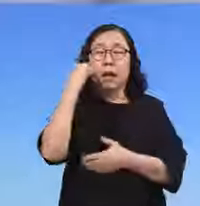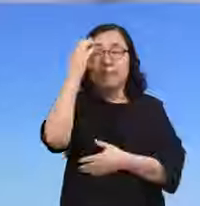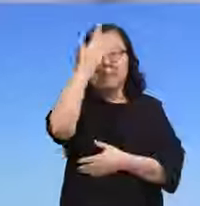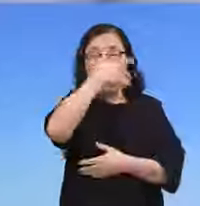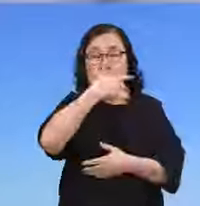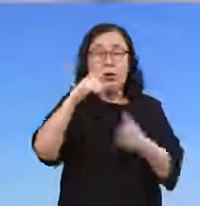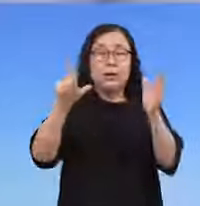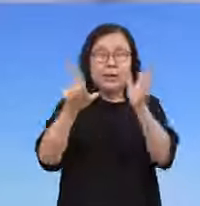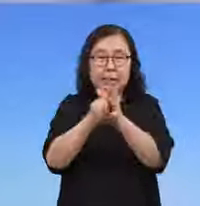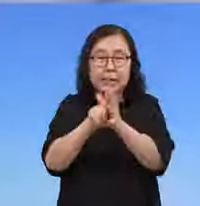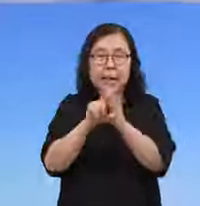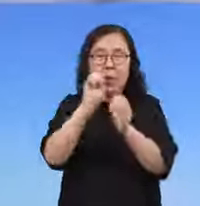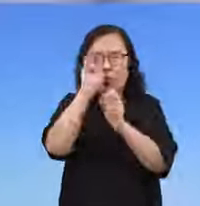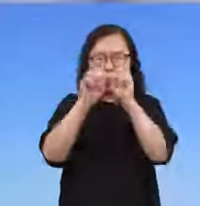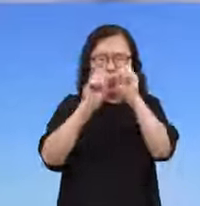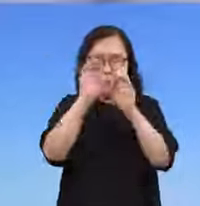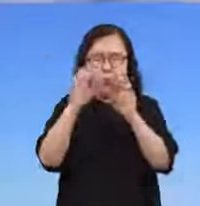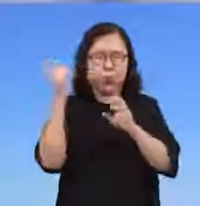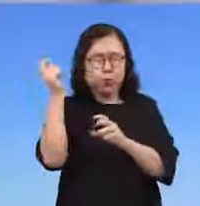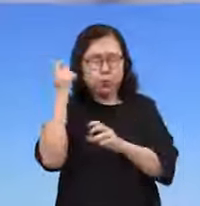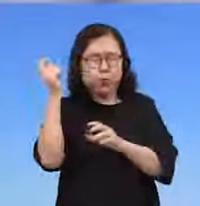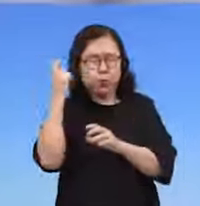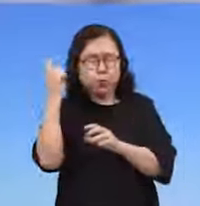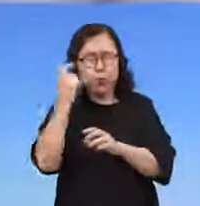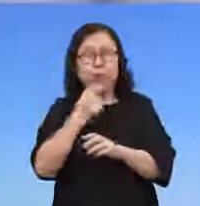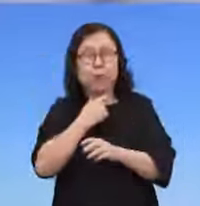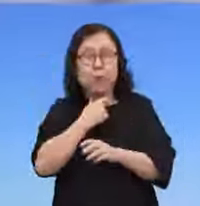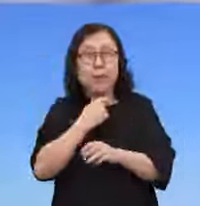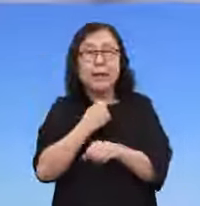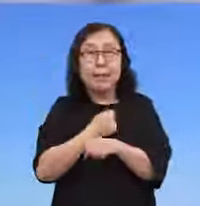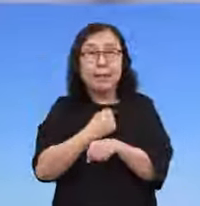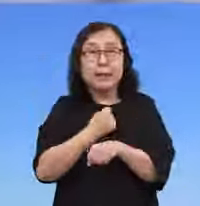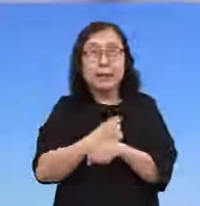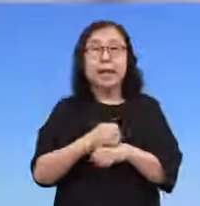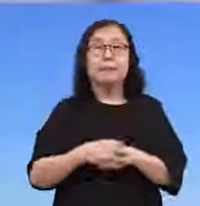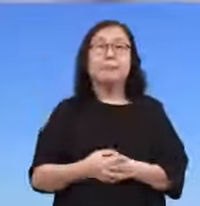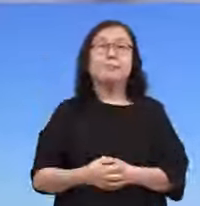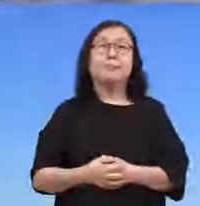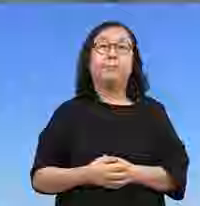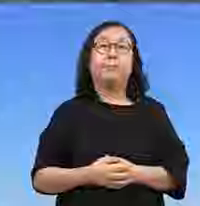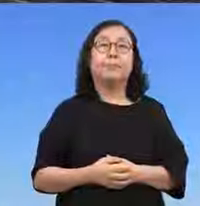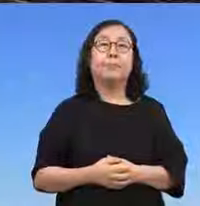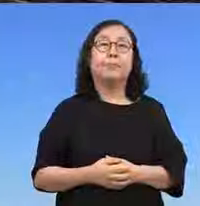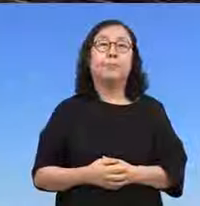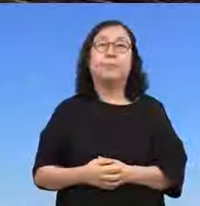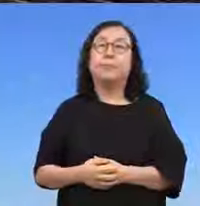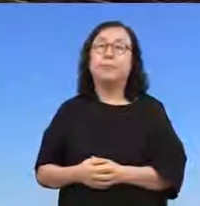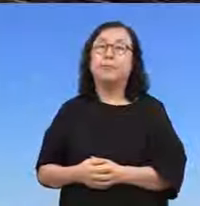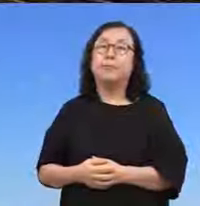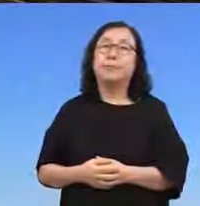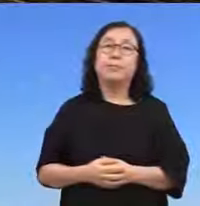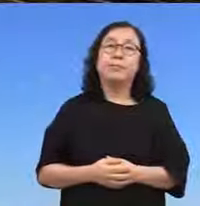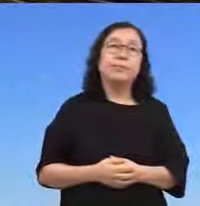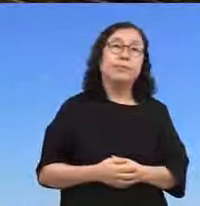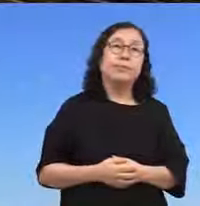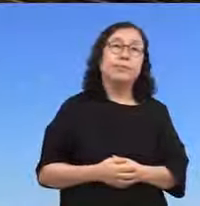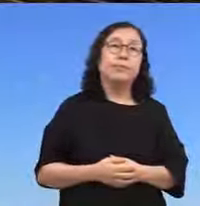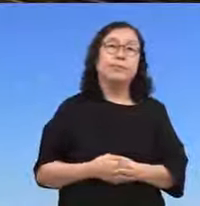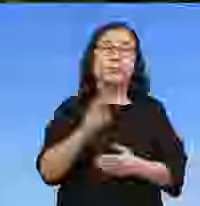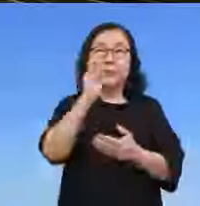아름다운 신앙 고백이 들려지는 그런 시간이 되기를 원합니다. 같이 찬양하시겠습니다.